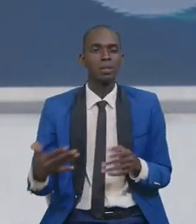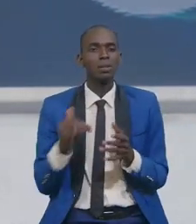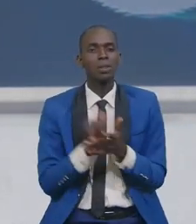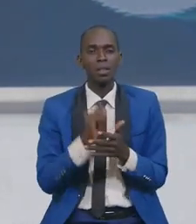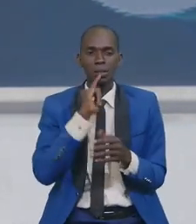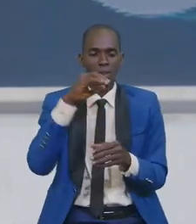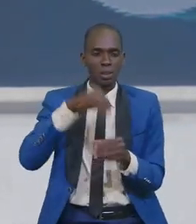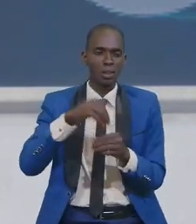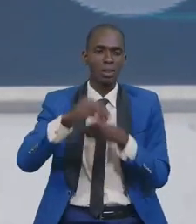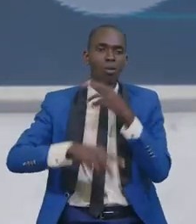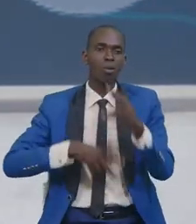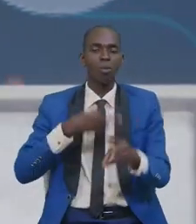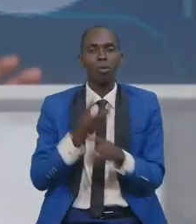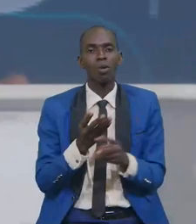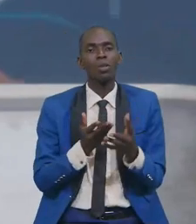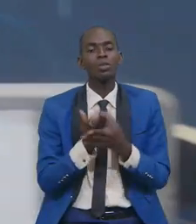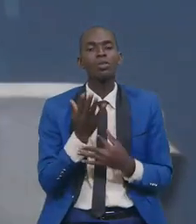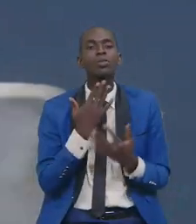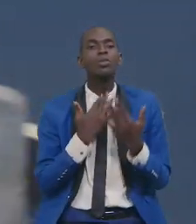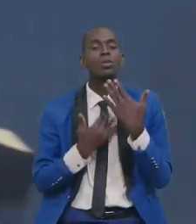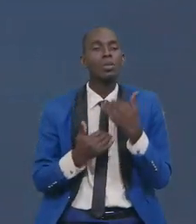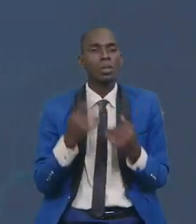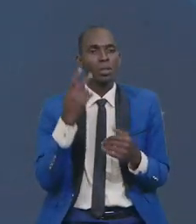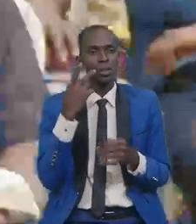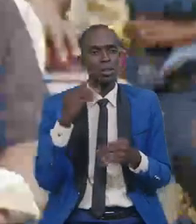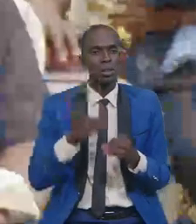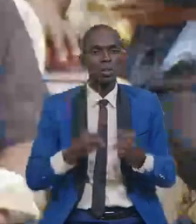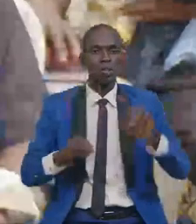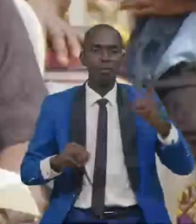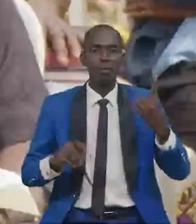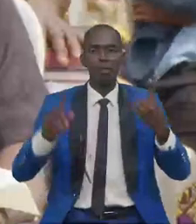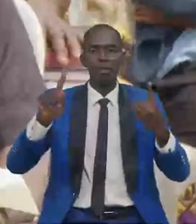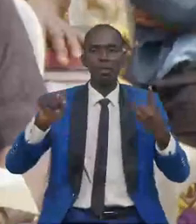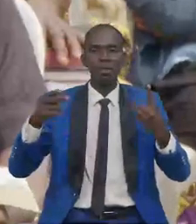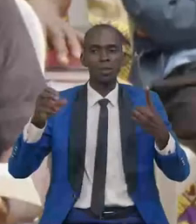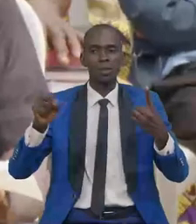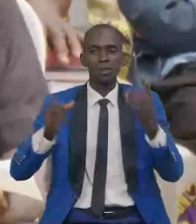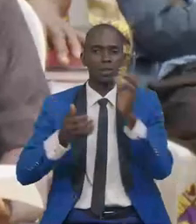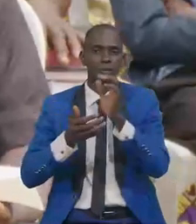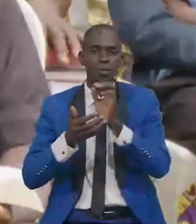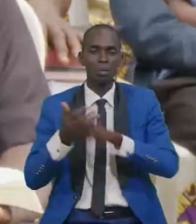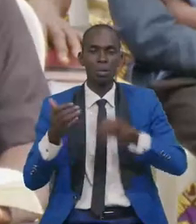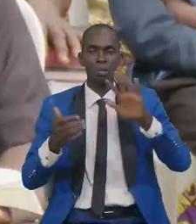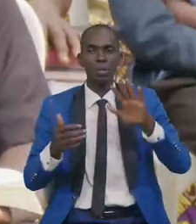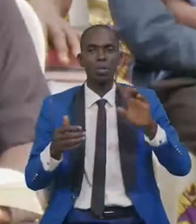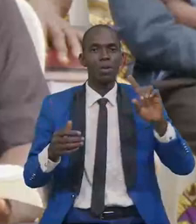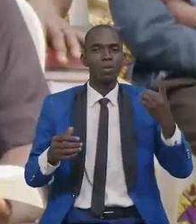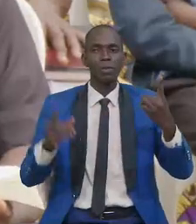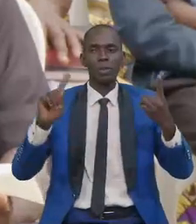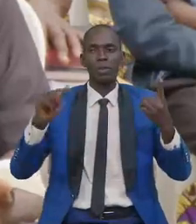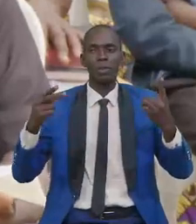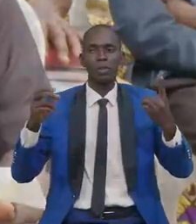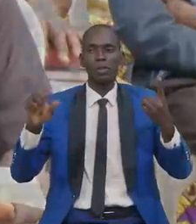monde par la convoitise. En 1 Thessaloniciens, chapitre 5. En